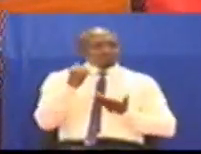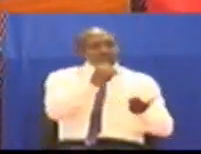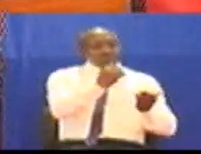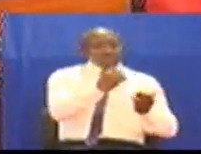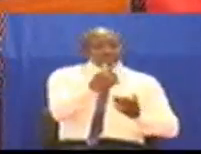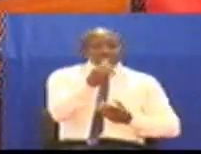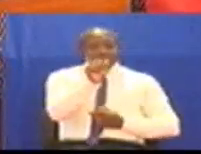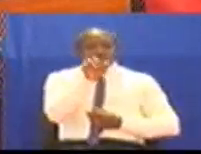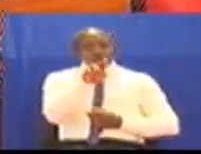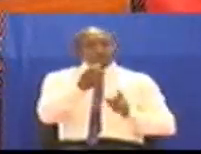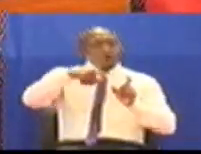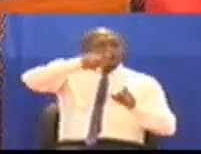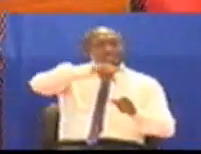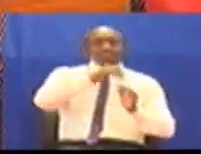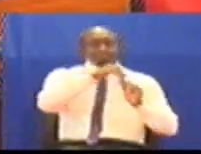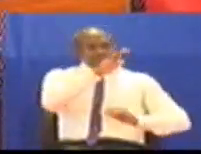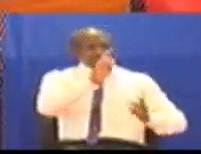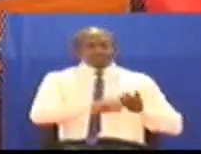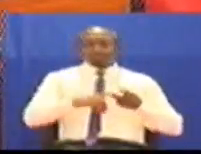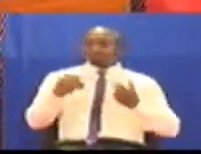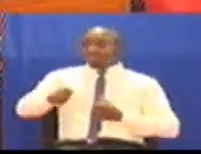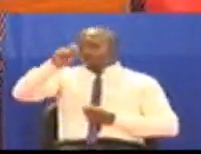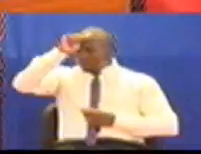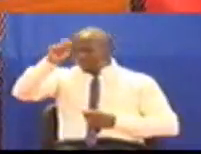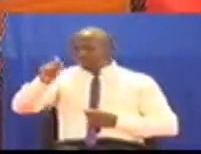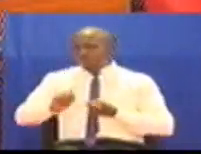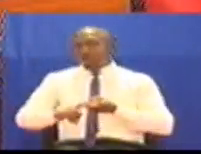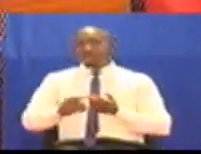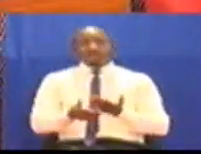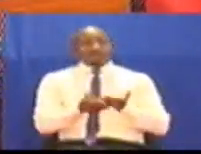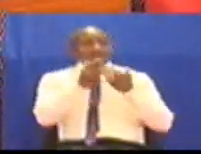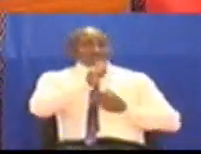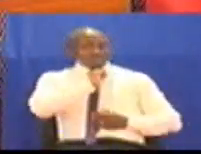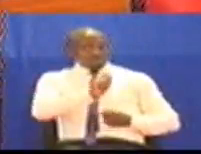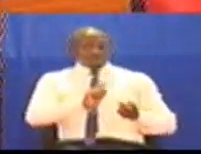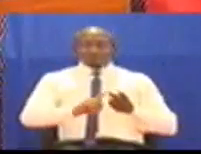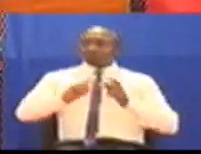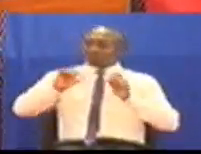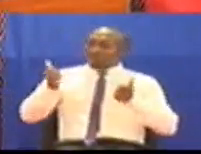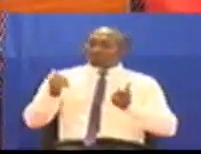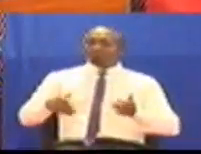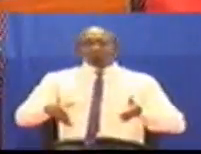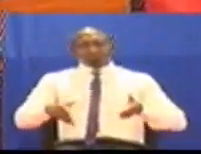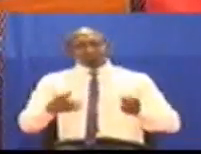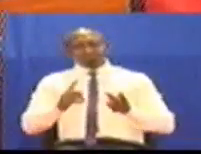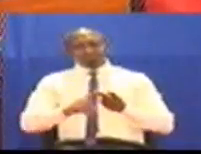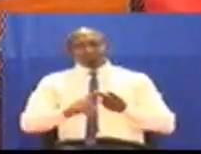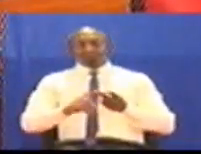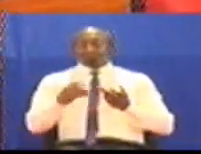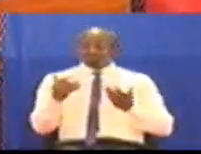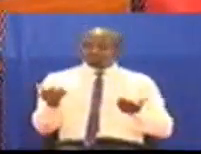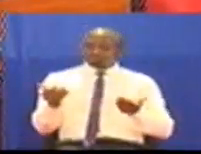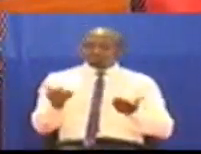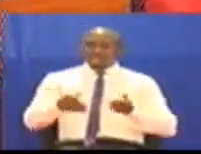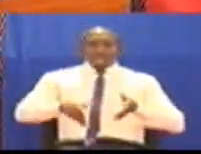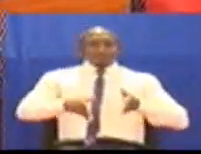fungu la kutosha. Mheshimiwa Naibu Spika, bado barabara, nataka niongelee barabara